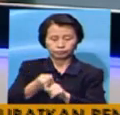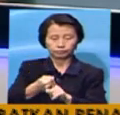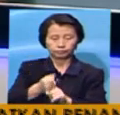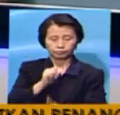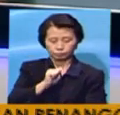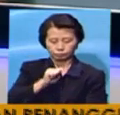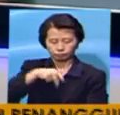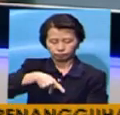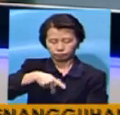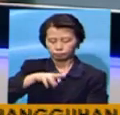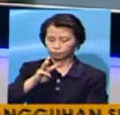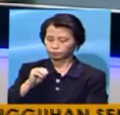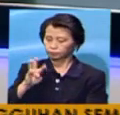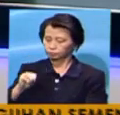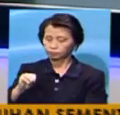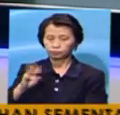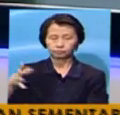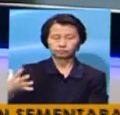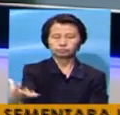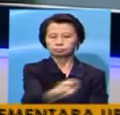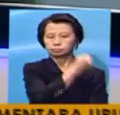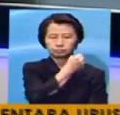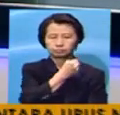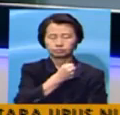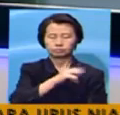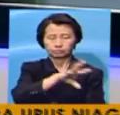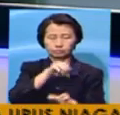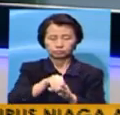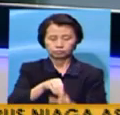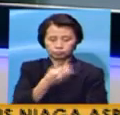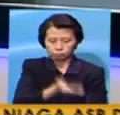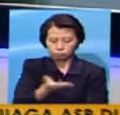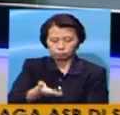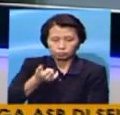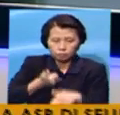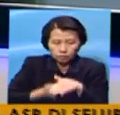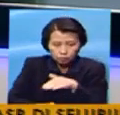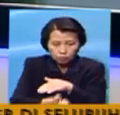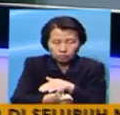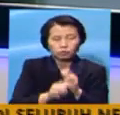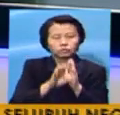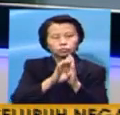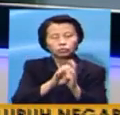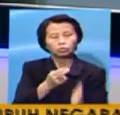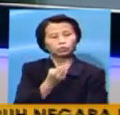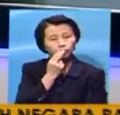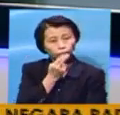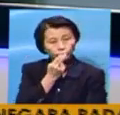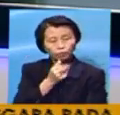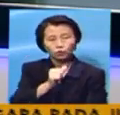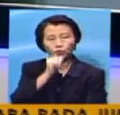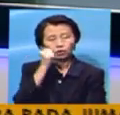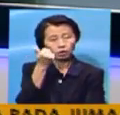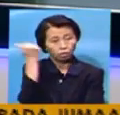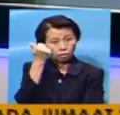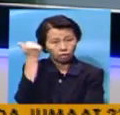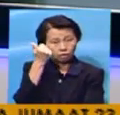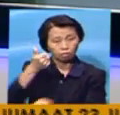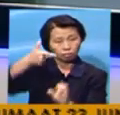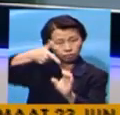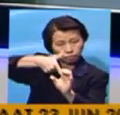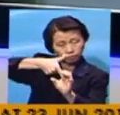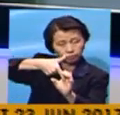Zulkifli Abu Bakar berkata rampasan berkenaan melibatkan barang seludup antaranya seperti rokok minuman keras Diesel